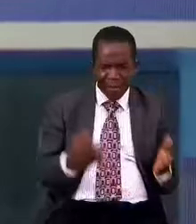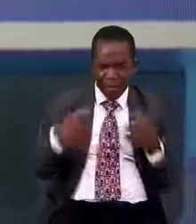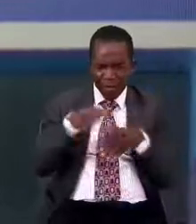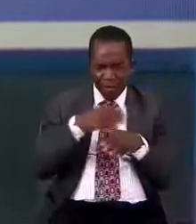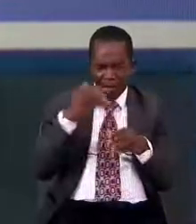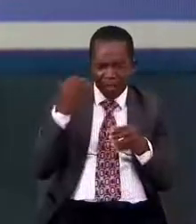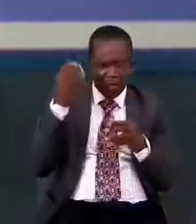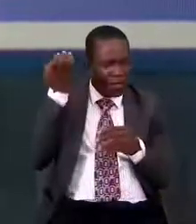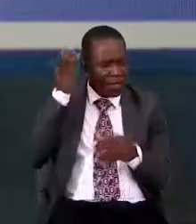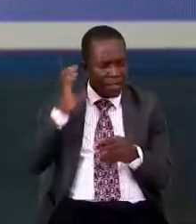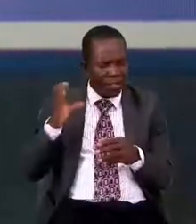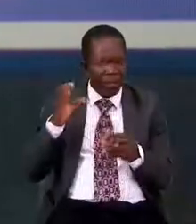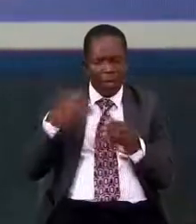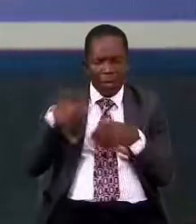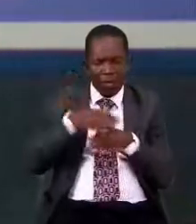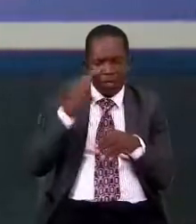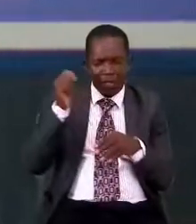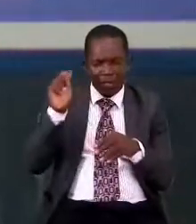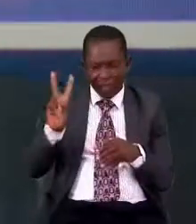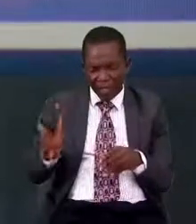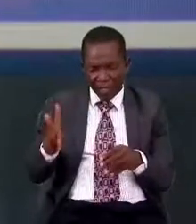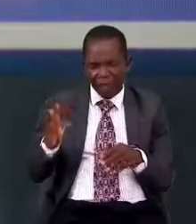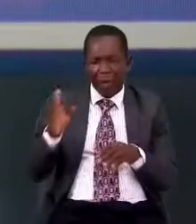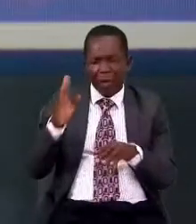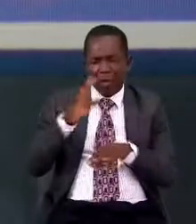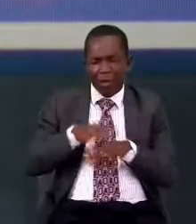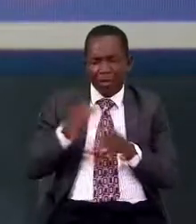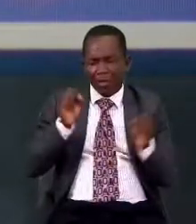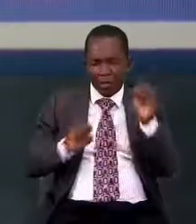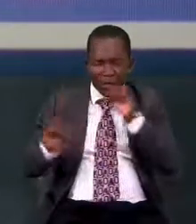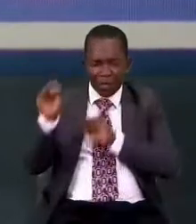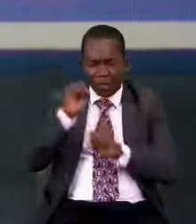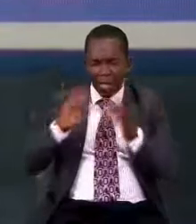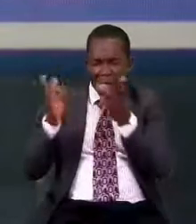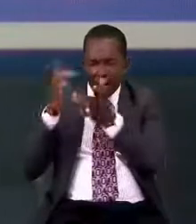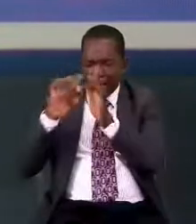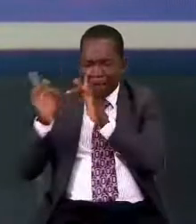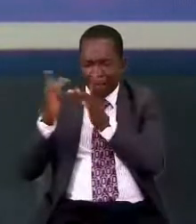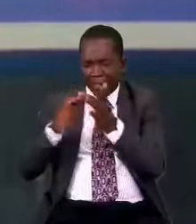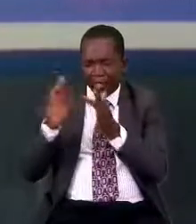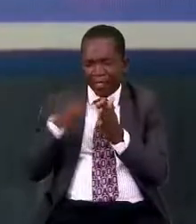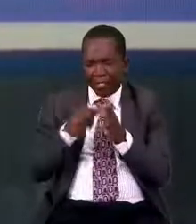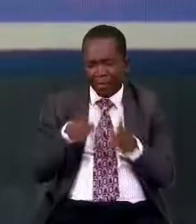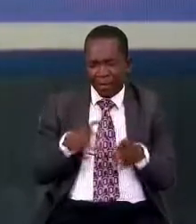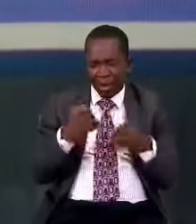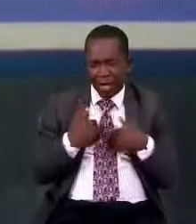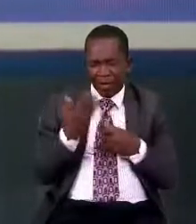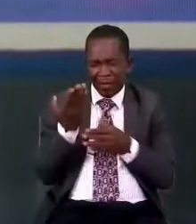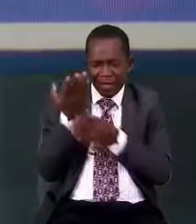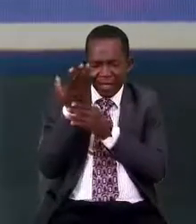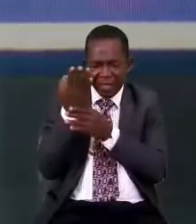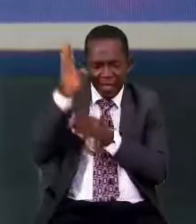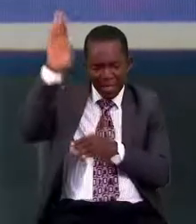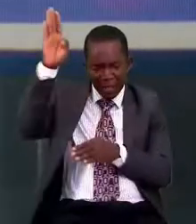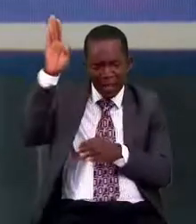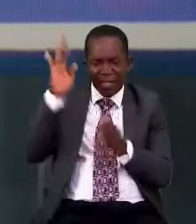les réseaux sociaux ont indiqué qu'ils croient au Seigneur Jésus-Christ pour être leur Sauveur. Confirme